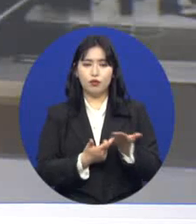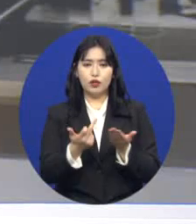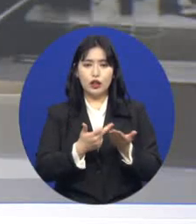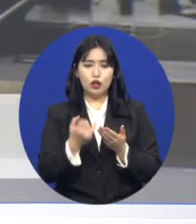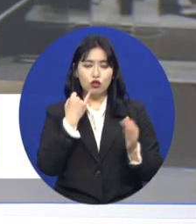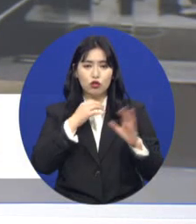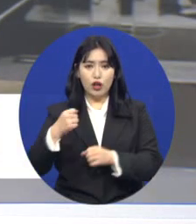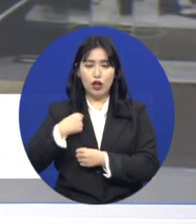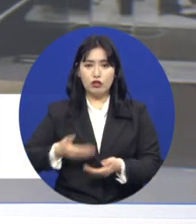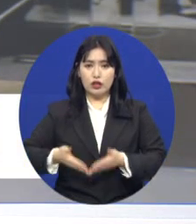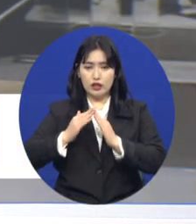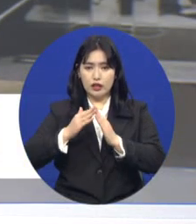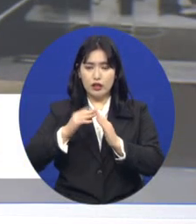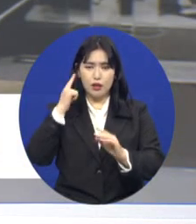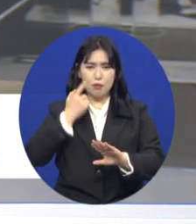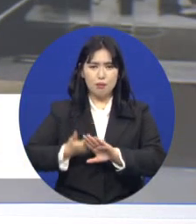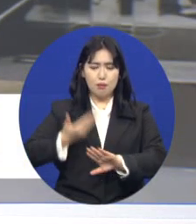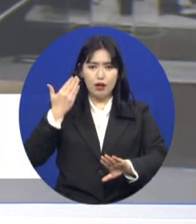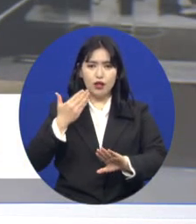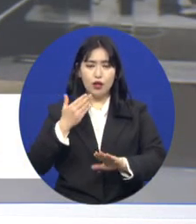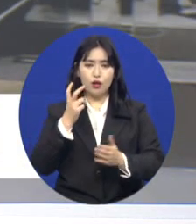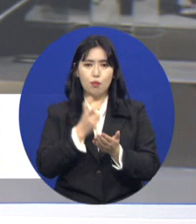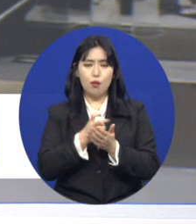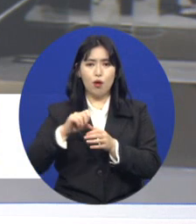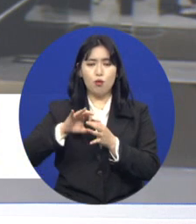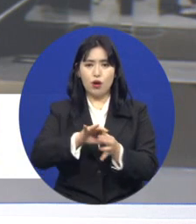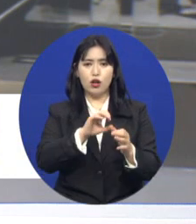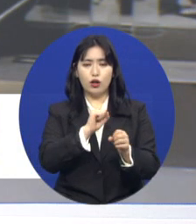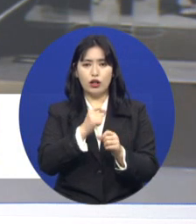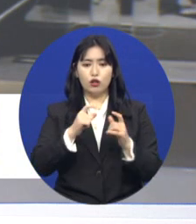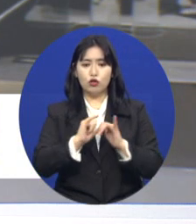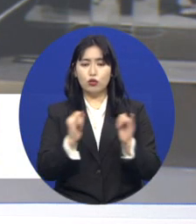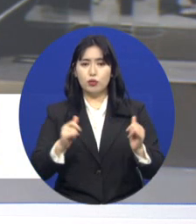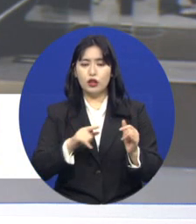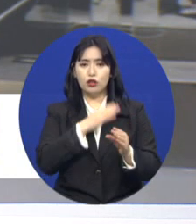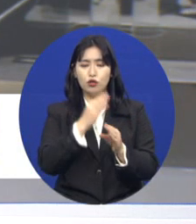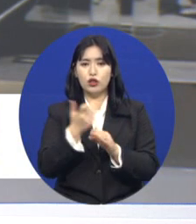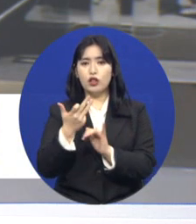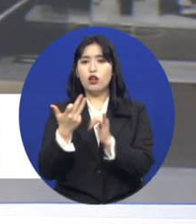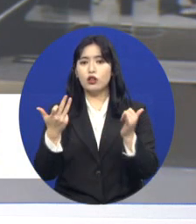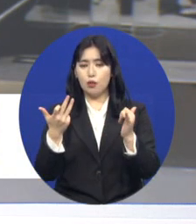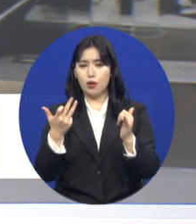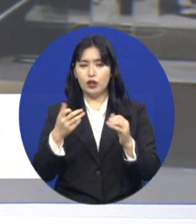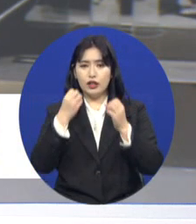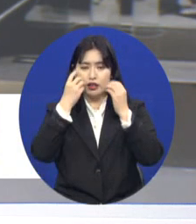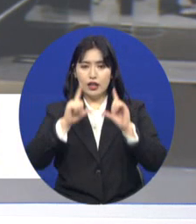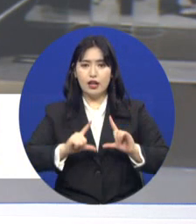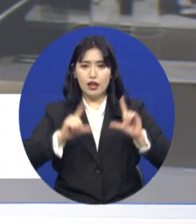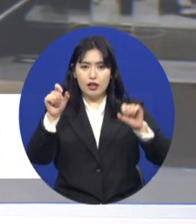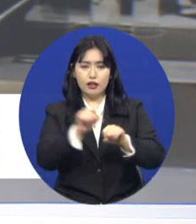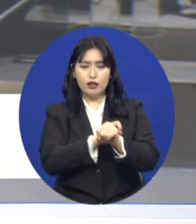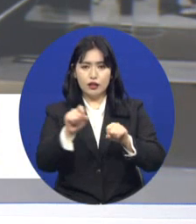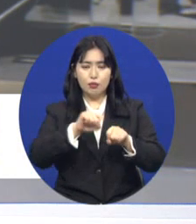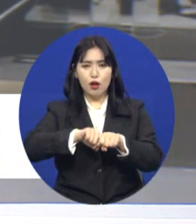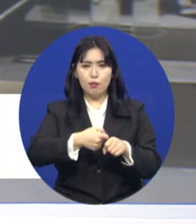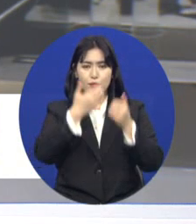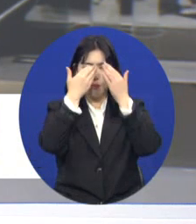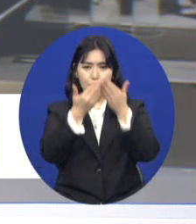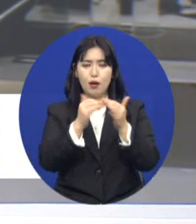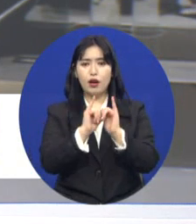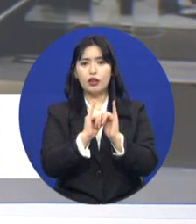제주 해군기지 반대 시위로 사법 처리됐던 강정마을 주민 중 18명이 새해 특별사면